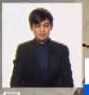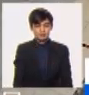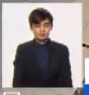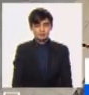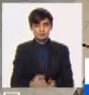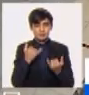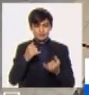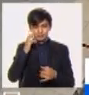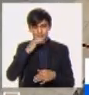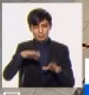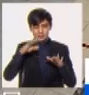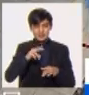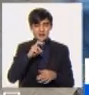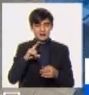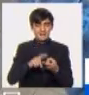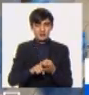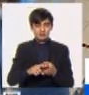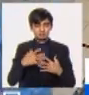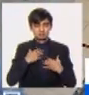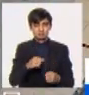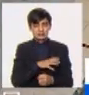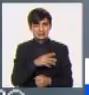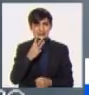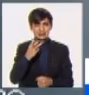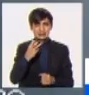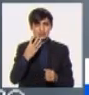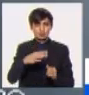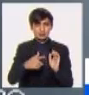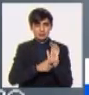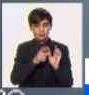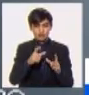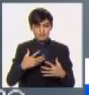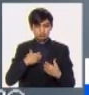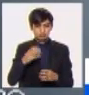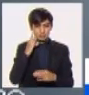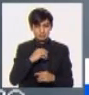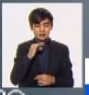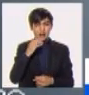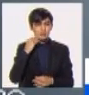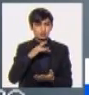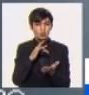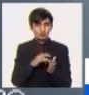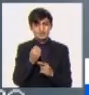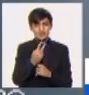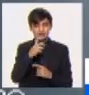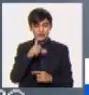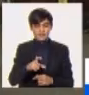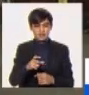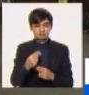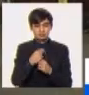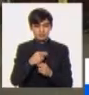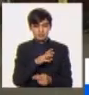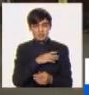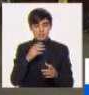керек, бүгін елімізде коронавирустан жазылып шыққан адамдардың саны 347-ге жетті. Бүгін Алматы қаласында 12 науқас ем алып,